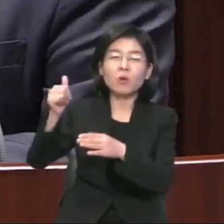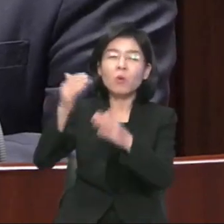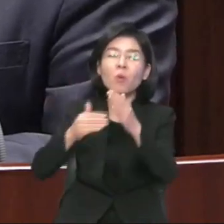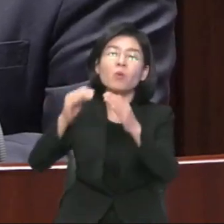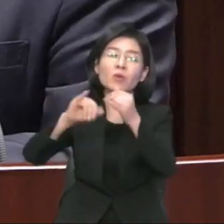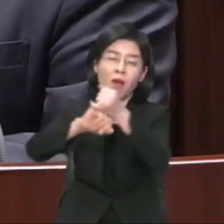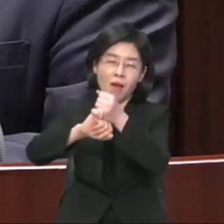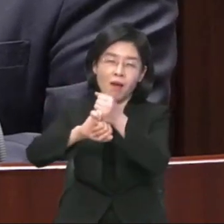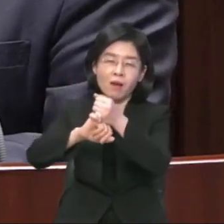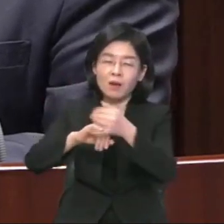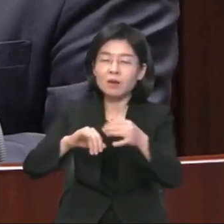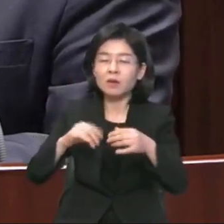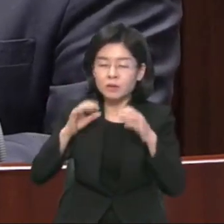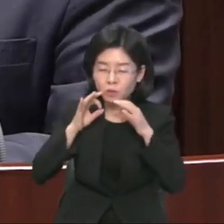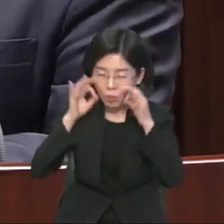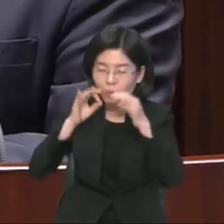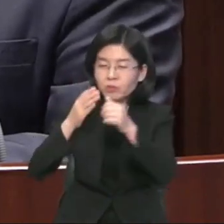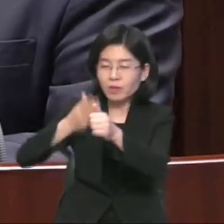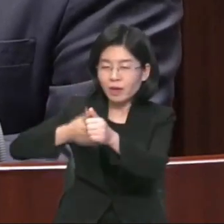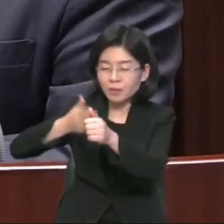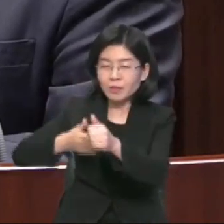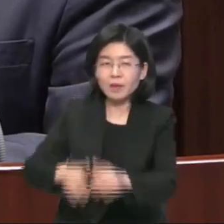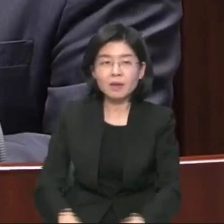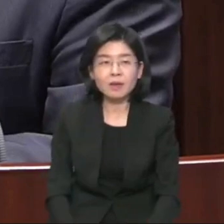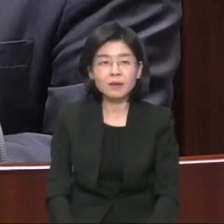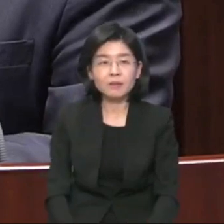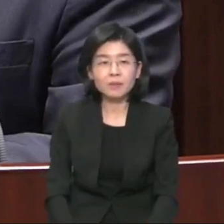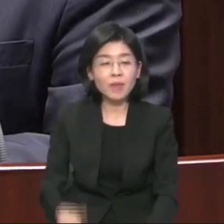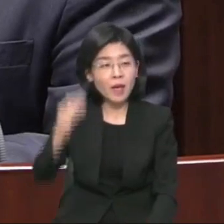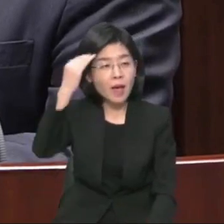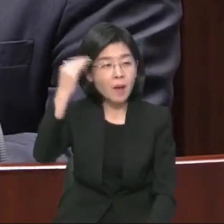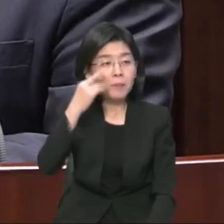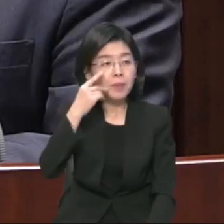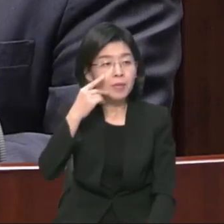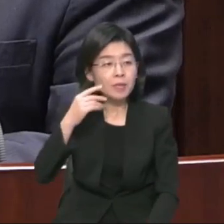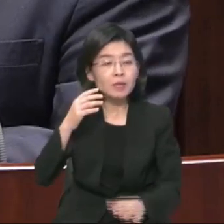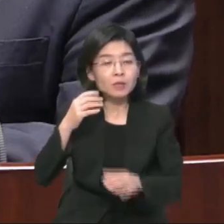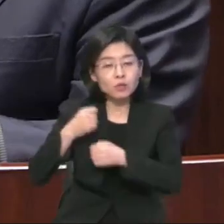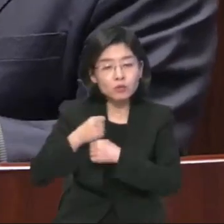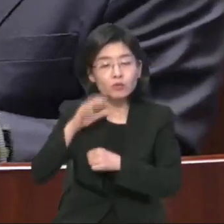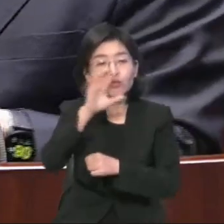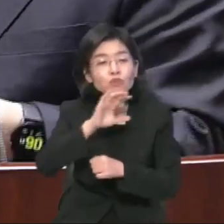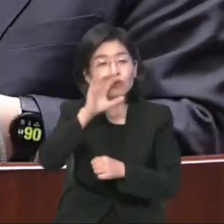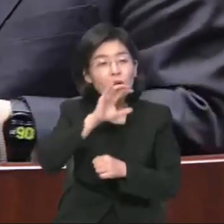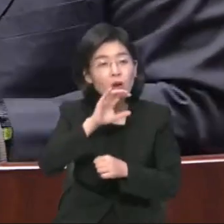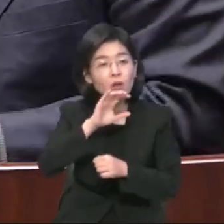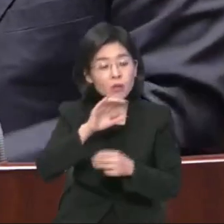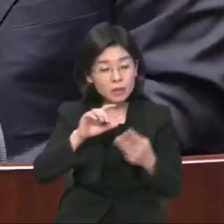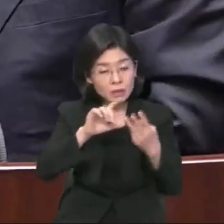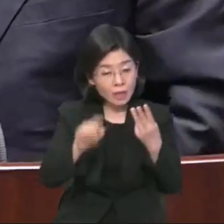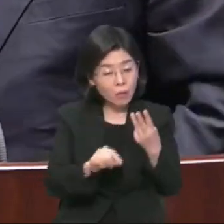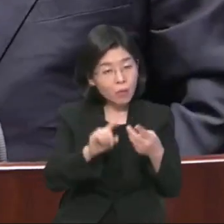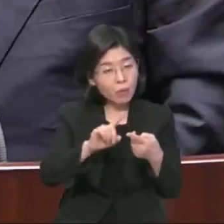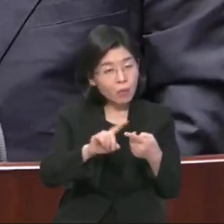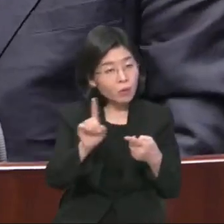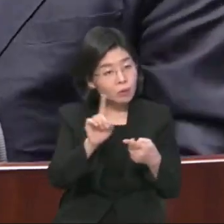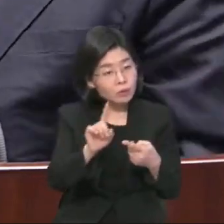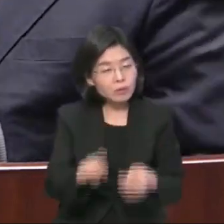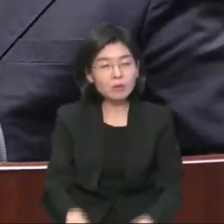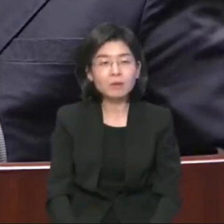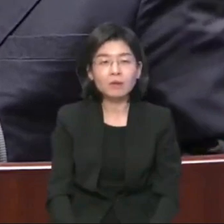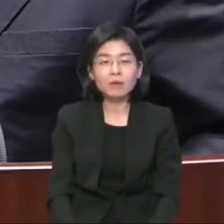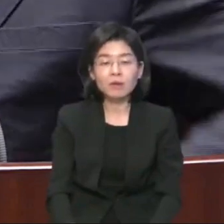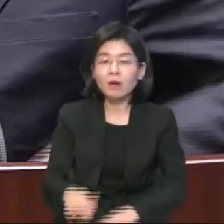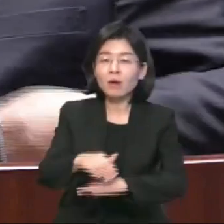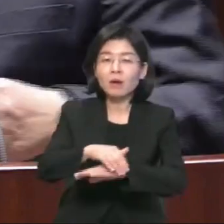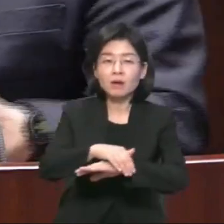국정 과제도 있는 겁니다. 그러니까 의지를 갖고 해주기 바랍니다. 네. 한미 연합훈련 3월에 하는 거 어떻게 할 예정입니까?